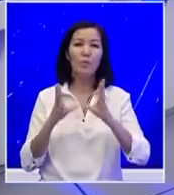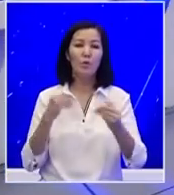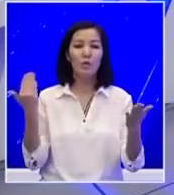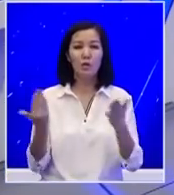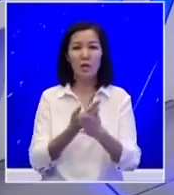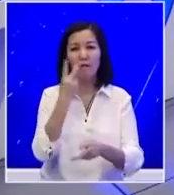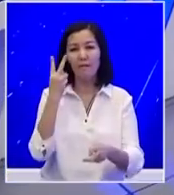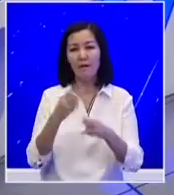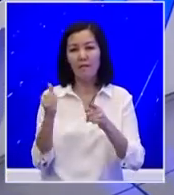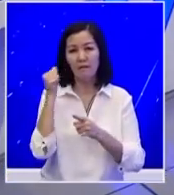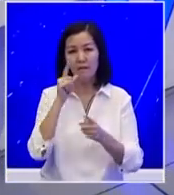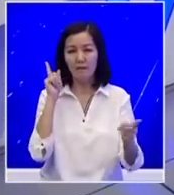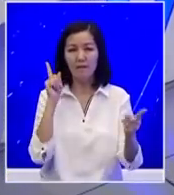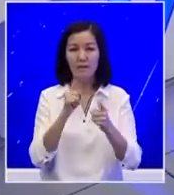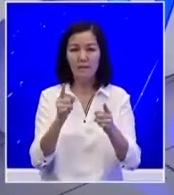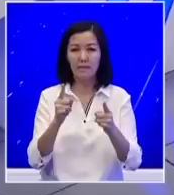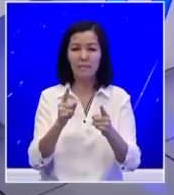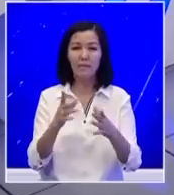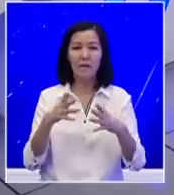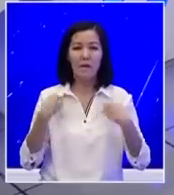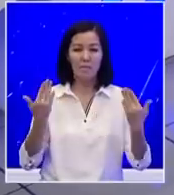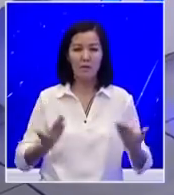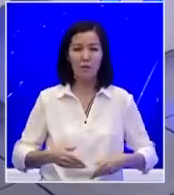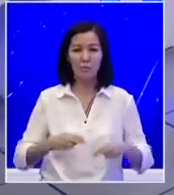Бүгінгі айтар ақпаратымыз осындай. Назарларыңызға рахмет. Біз